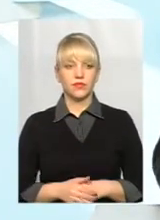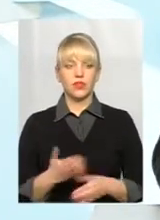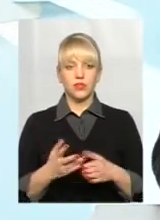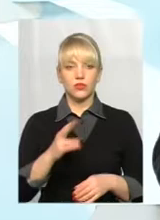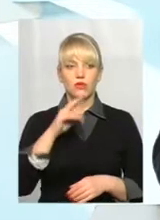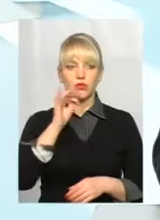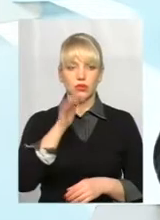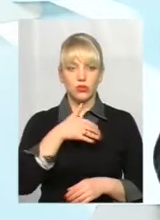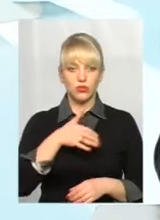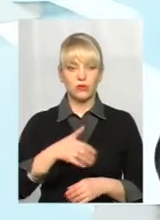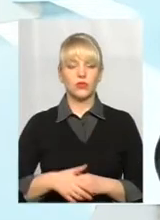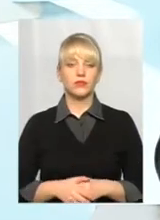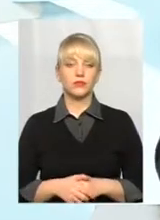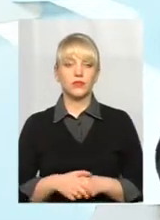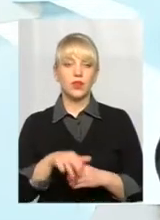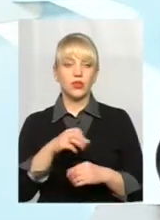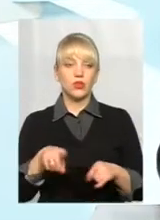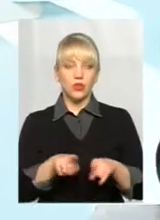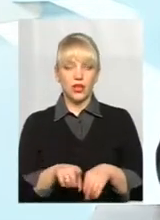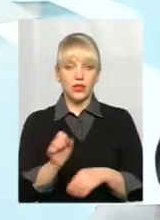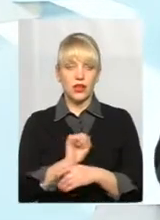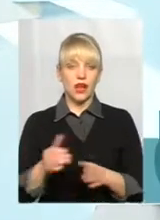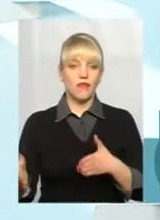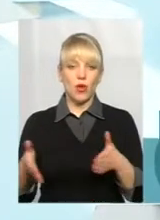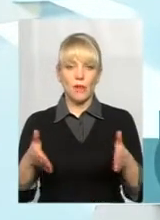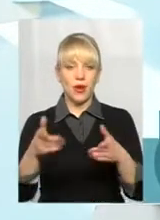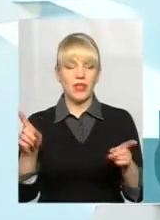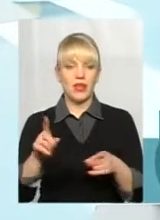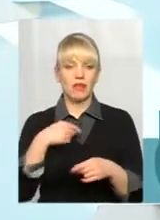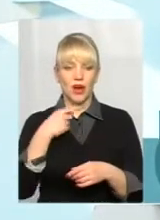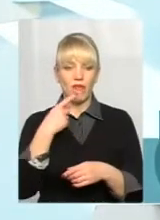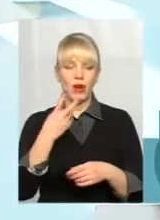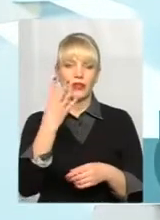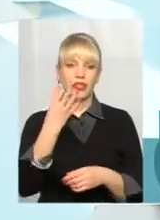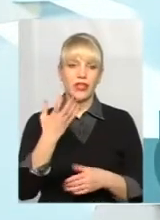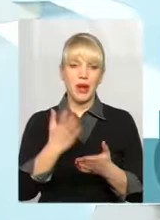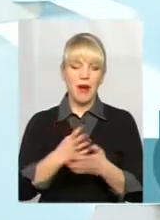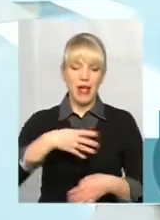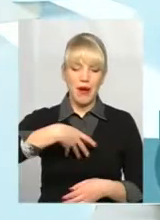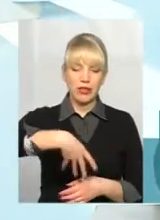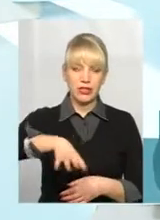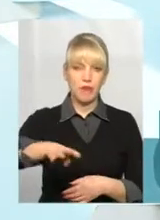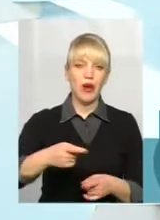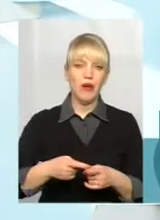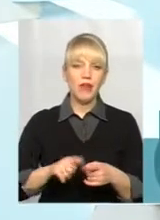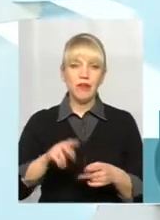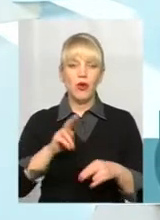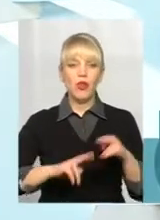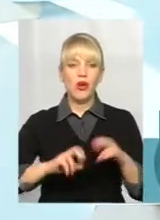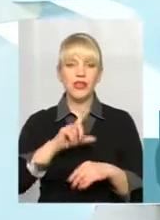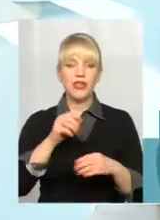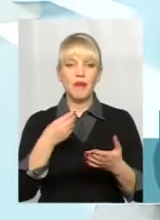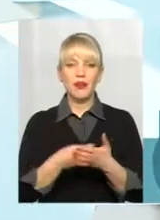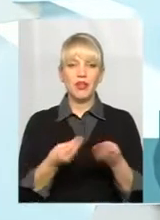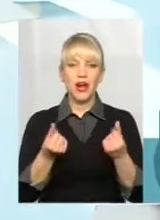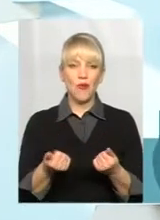по-серйозному, то такий автобан, про який ми говоримо, він має 4 смуги. Він будується за бюджетні кошти,